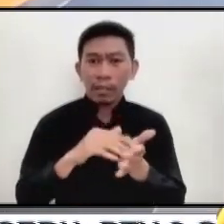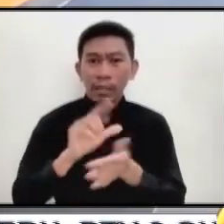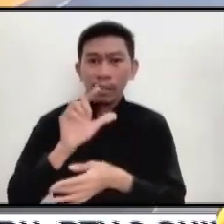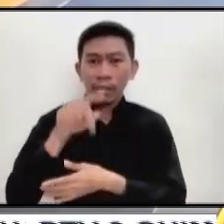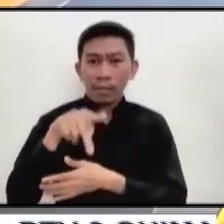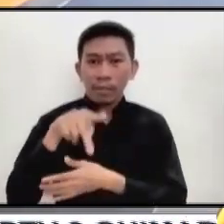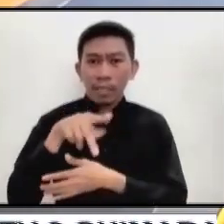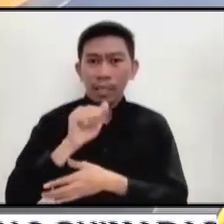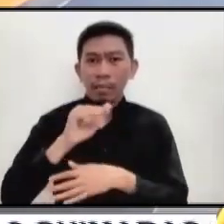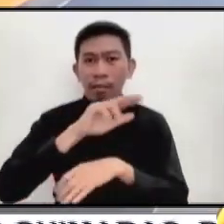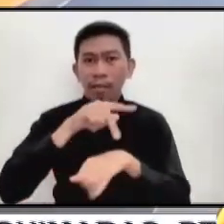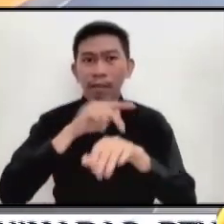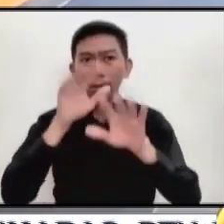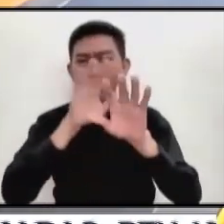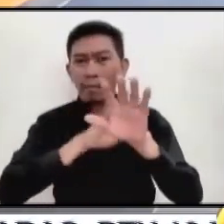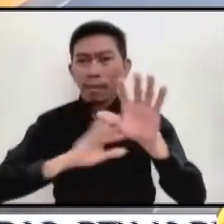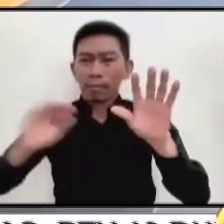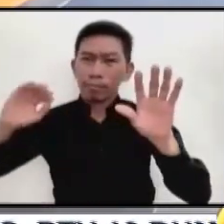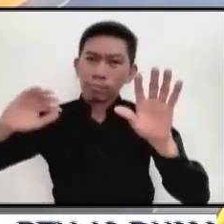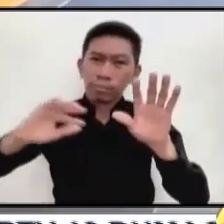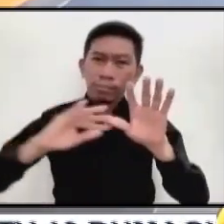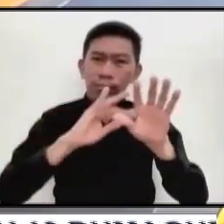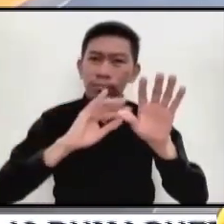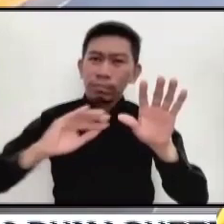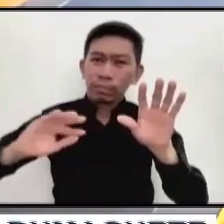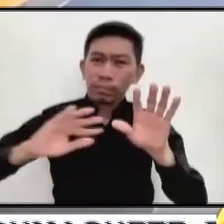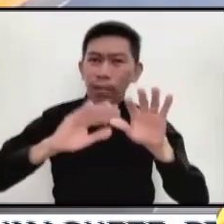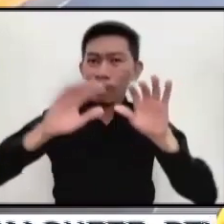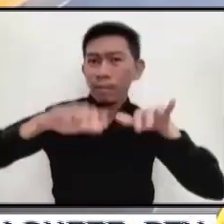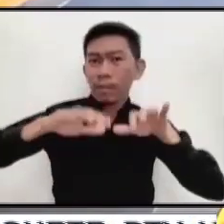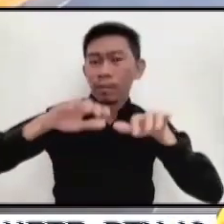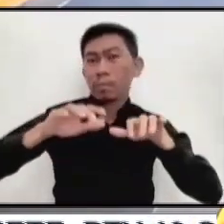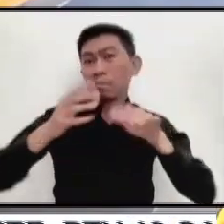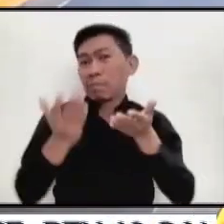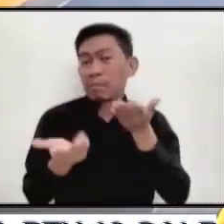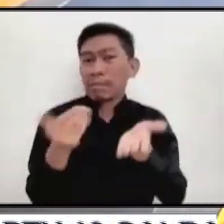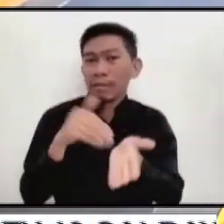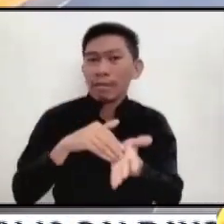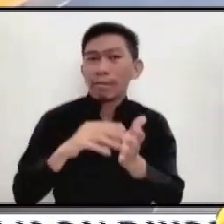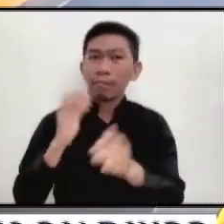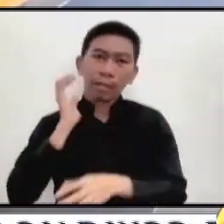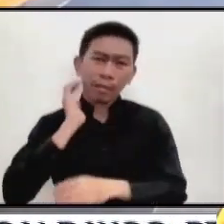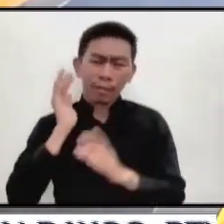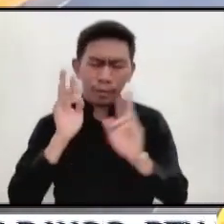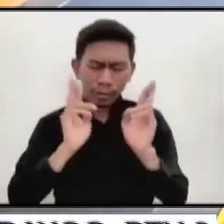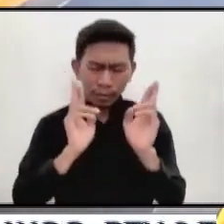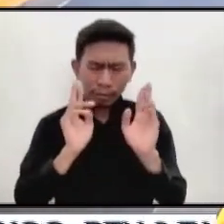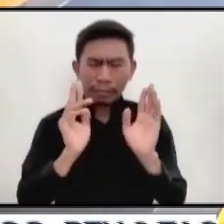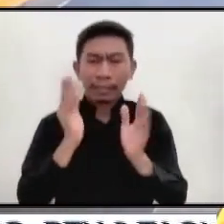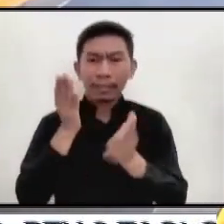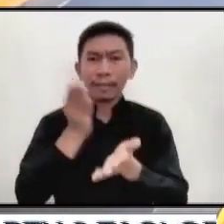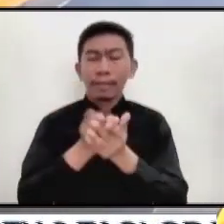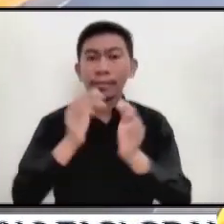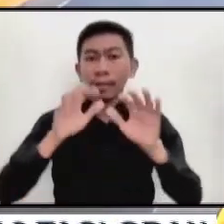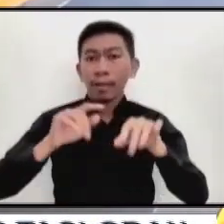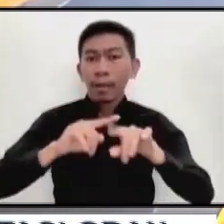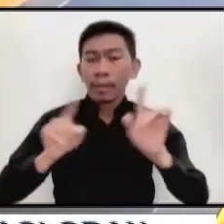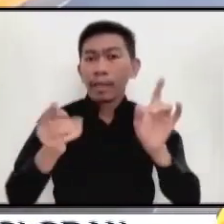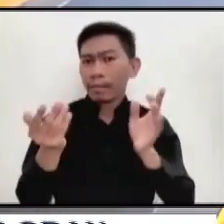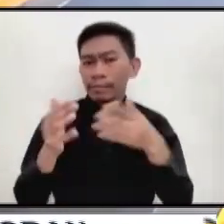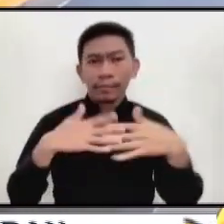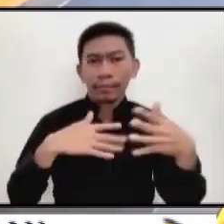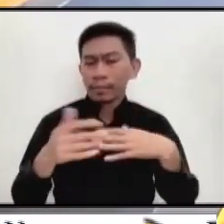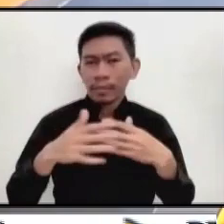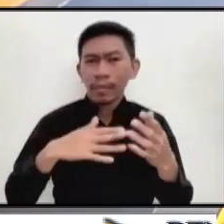baka Romindanao. Hopefully, hindi naman ganun maging tuloy-tuloy yung pag-ulan. But nevertheless, ano po yung mga, kumbaga, mga gagawin po ninyong